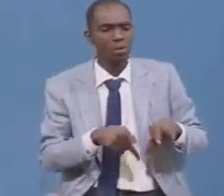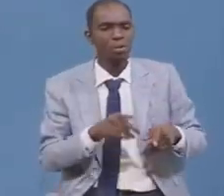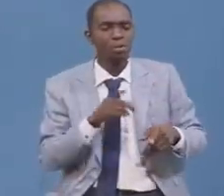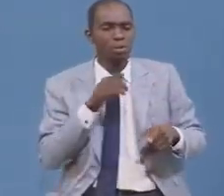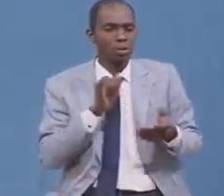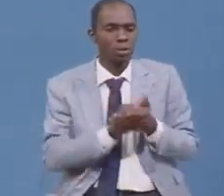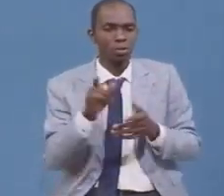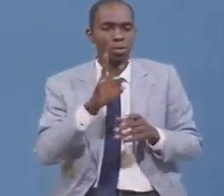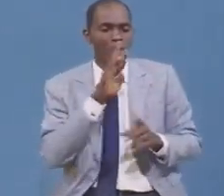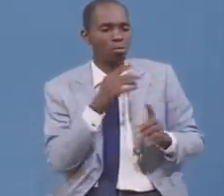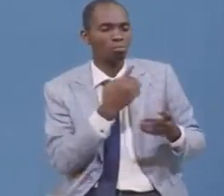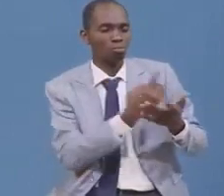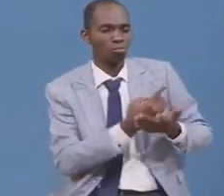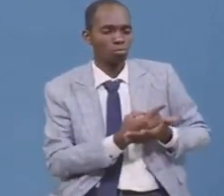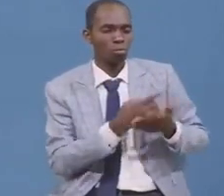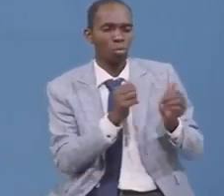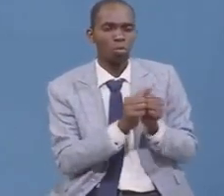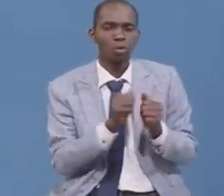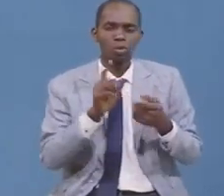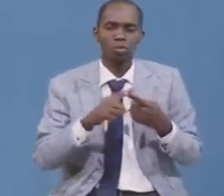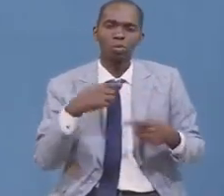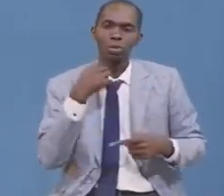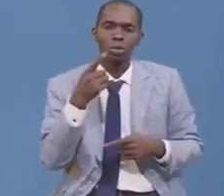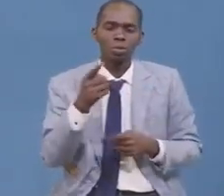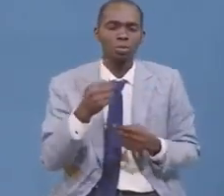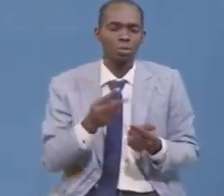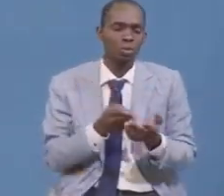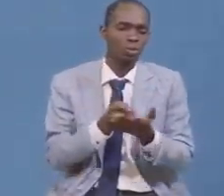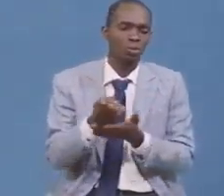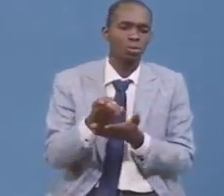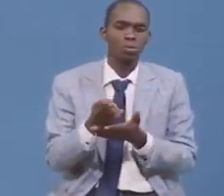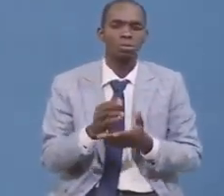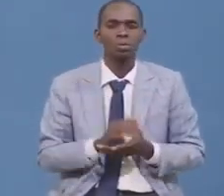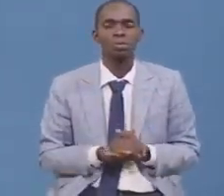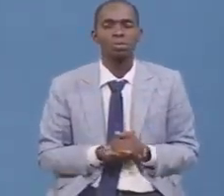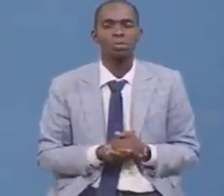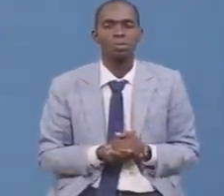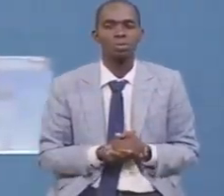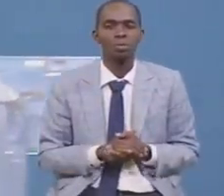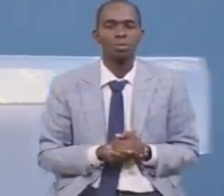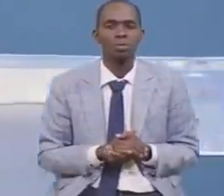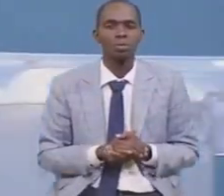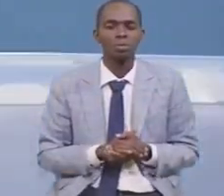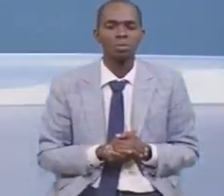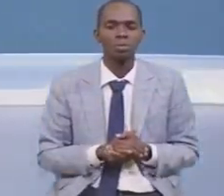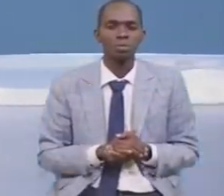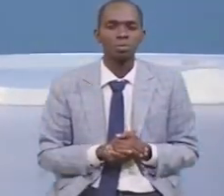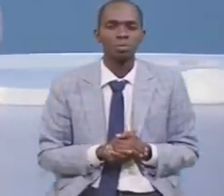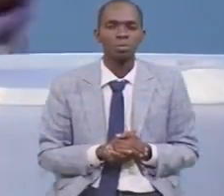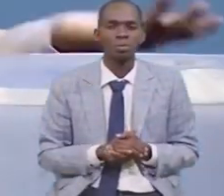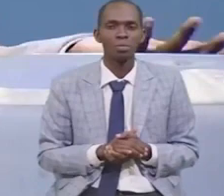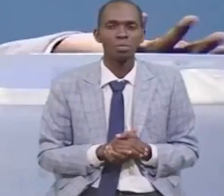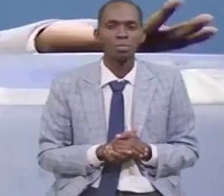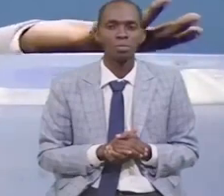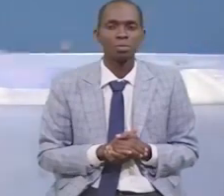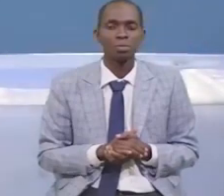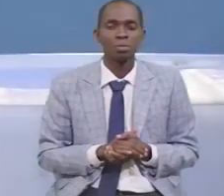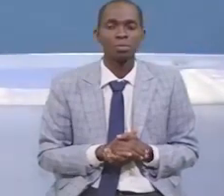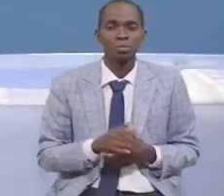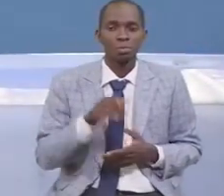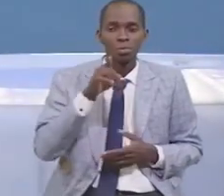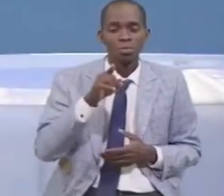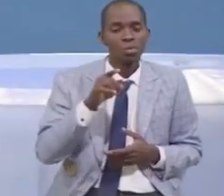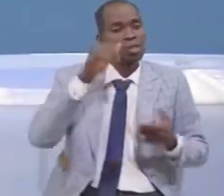ద ట్రూత్. అయితే అటువంటి దినాల్లో మనతో మాట్లాడుతున్న వ్యక్తి సత్యం మాట్లాడుతున్నాడని ఎదురు చూడలేకపోతున్నాం. యు ఎక్స్పెక్ట్ హిమ్